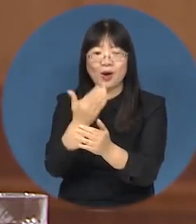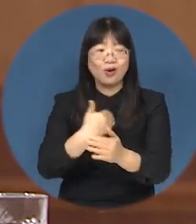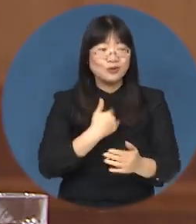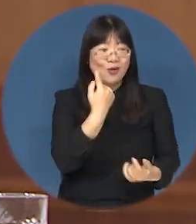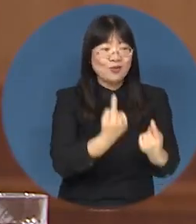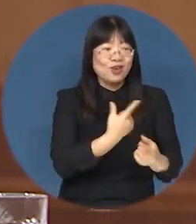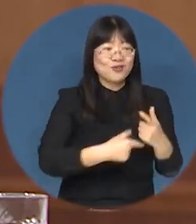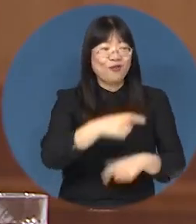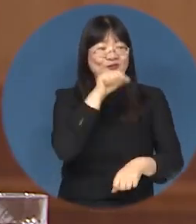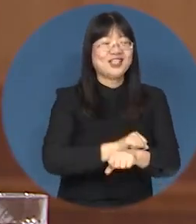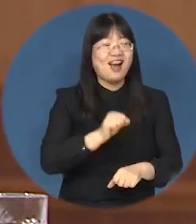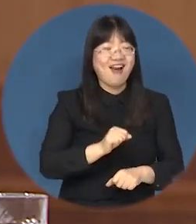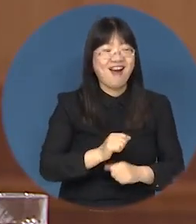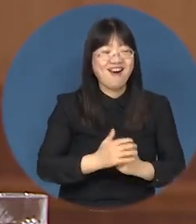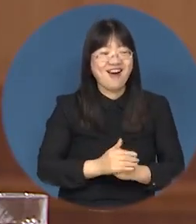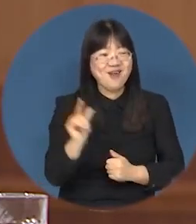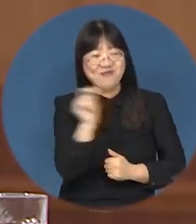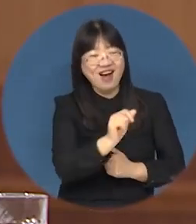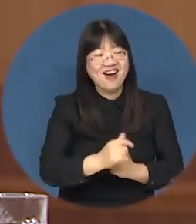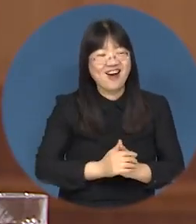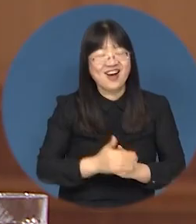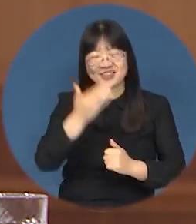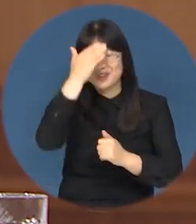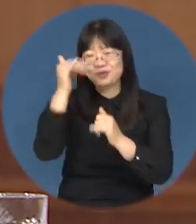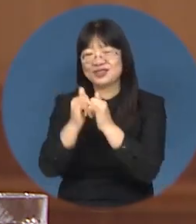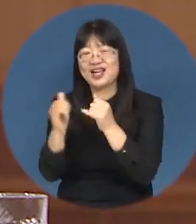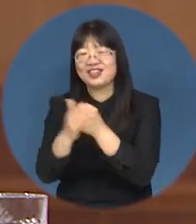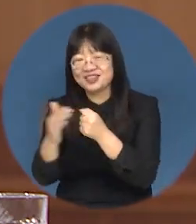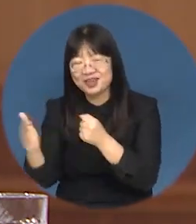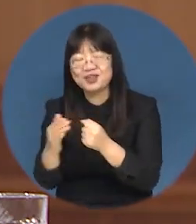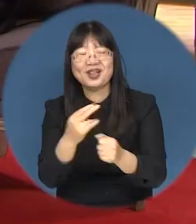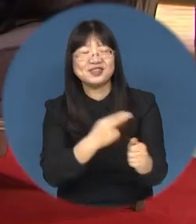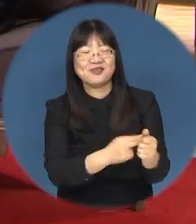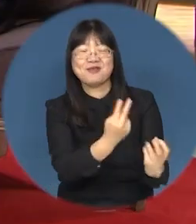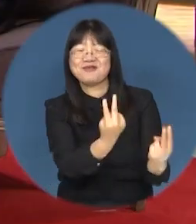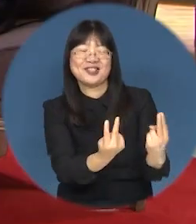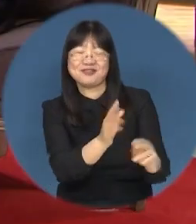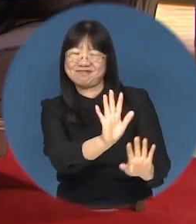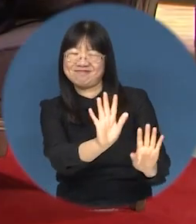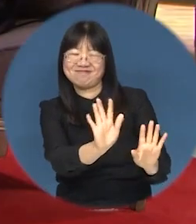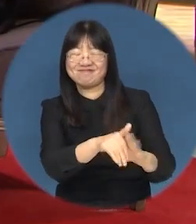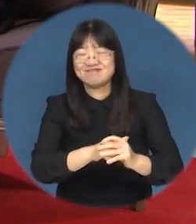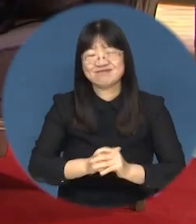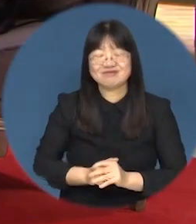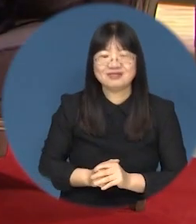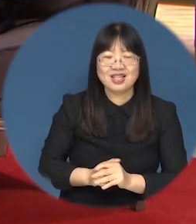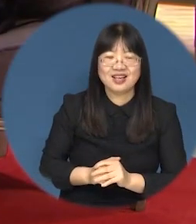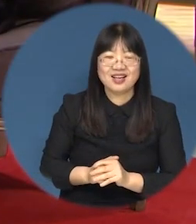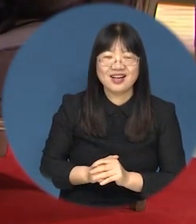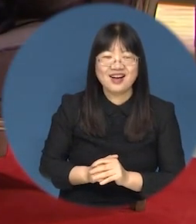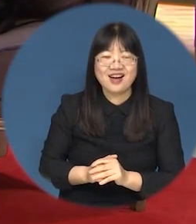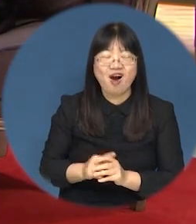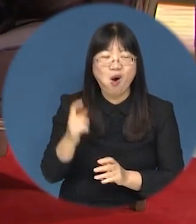훨씬 빨리 때리는데. 그 사람들 젊은 사람들이기 때문에 교수님하고는, 네. 이야, 예. 13초, 14초가, 예. 나와요. 예.